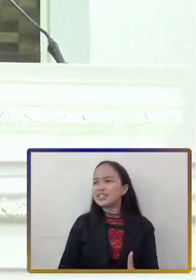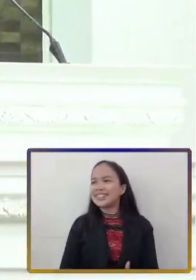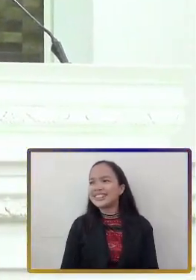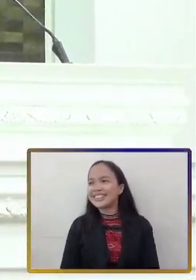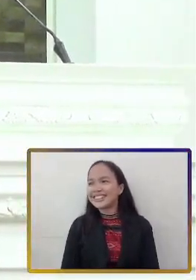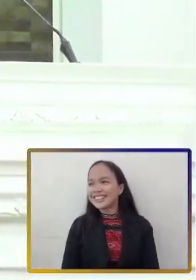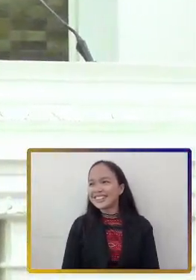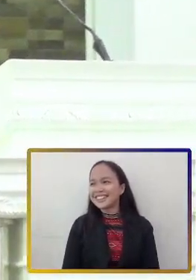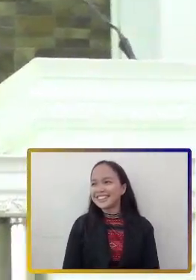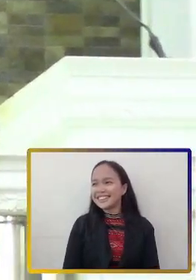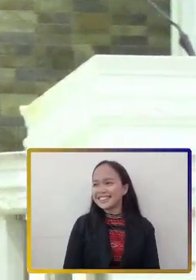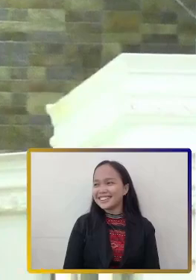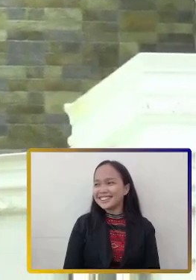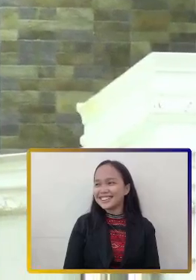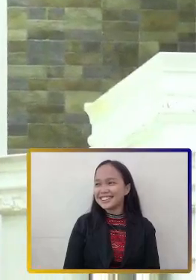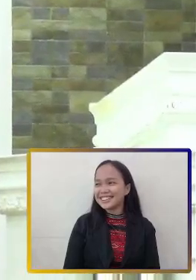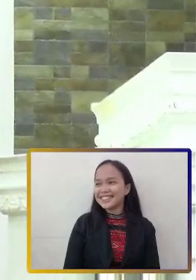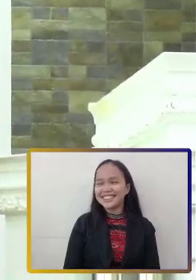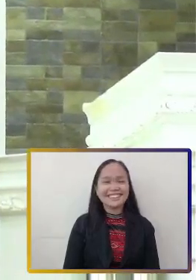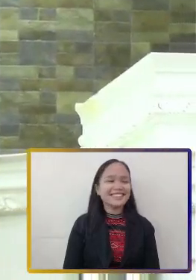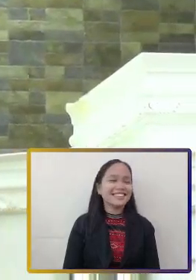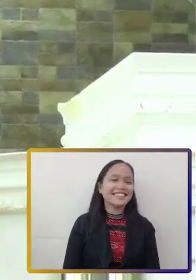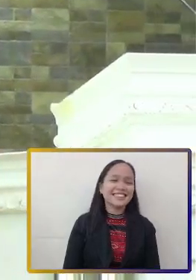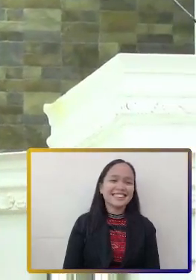Grabe naman.